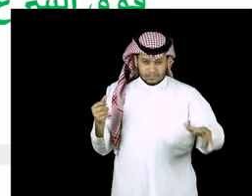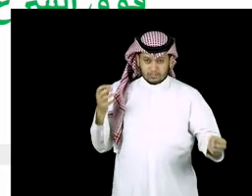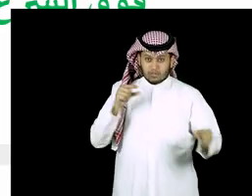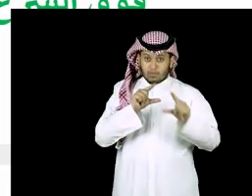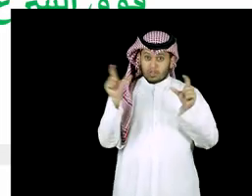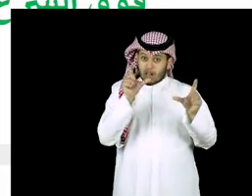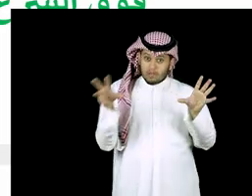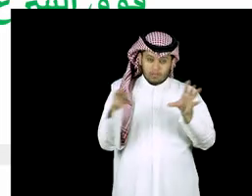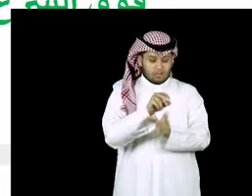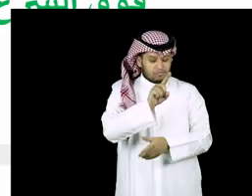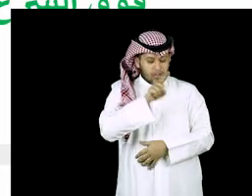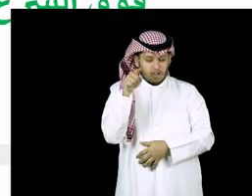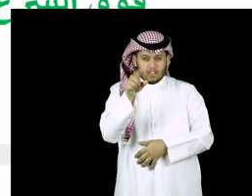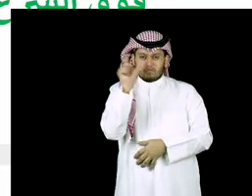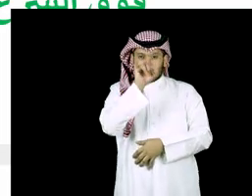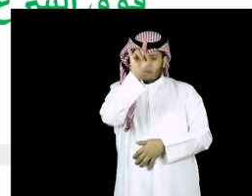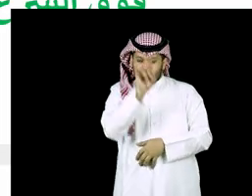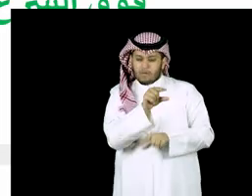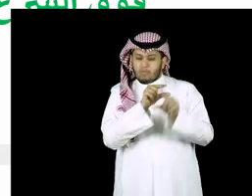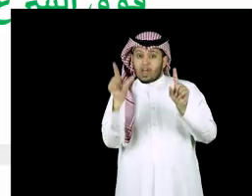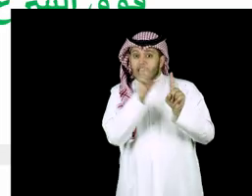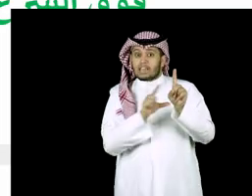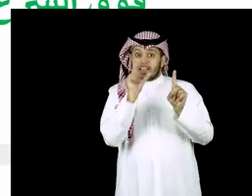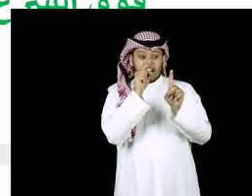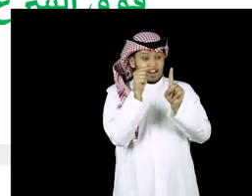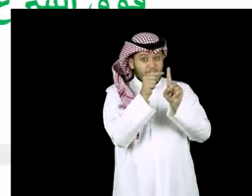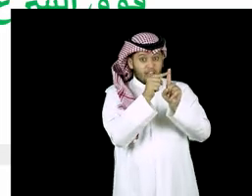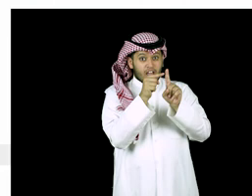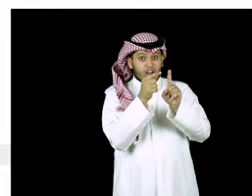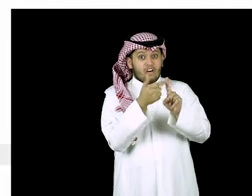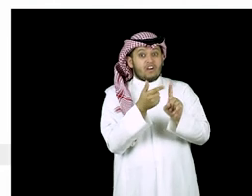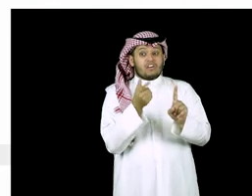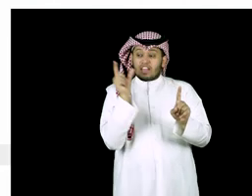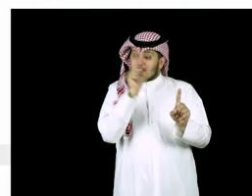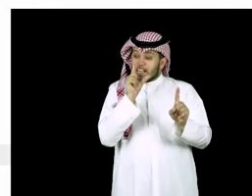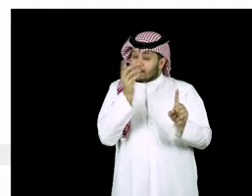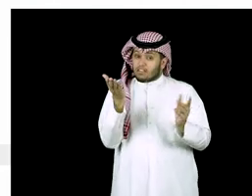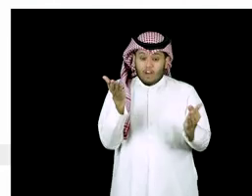لسلطانه، وليس فيه فرد فوق الشرع مهما علت منزلته.